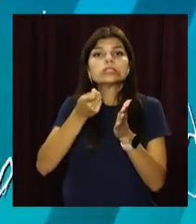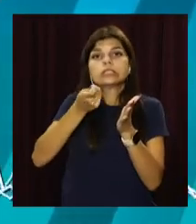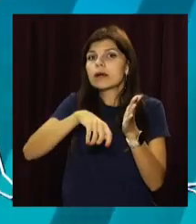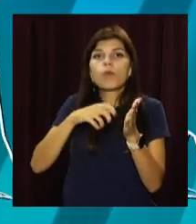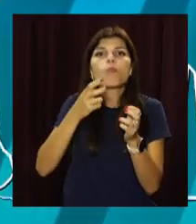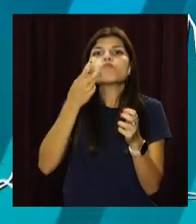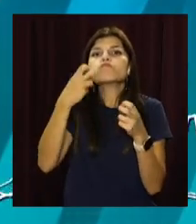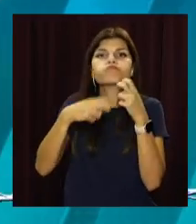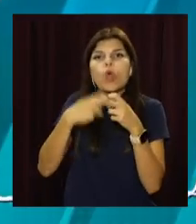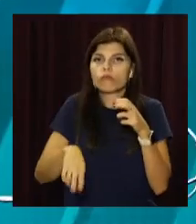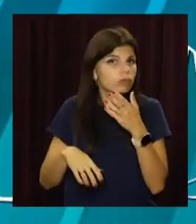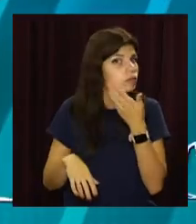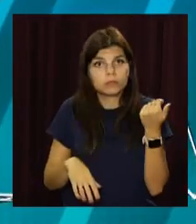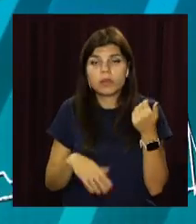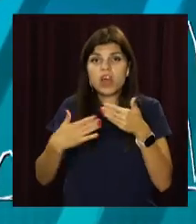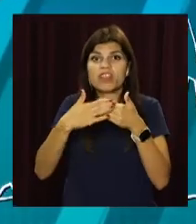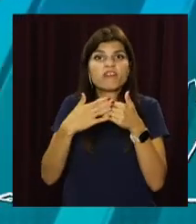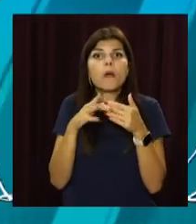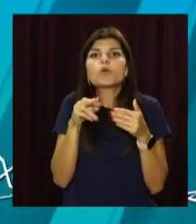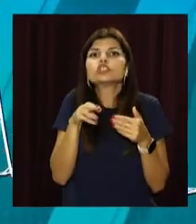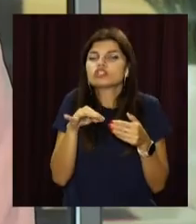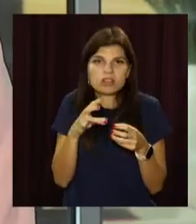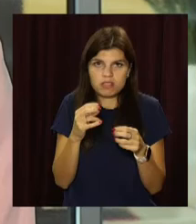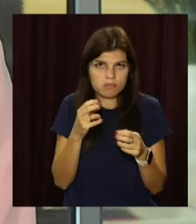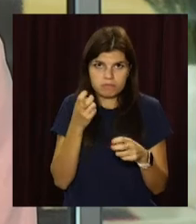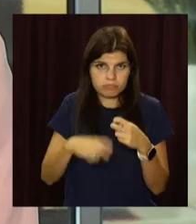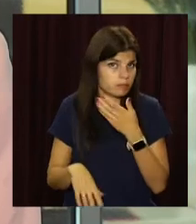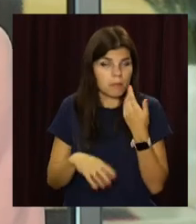не почти не повредил саму дверь.